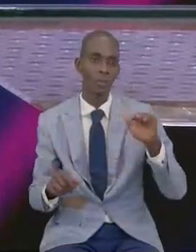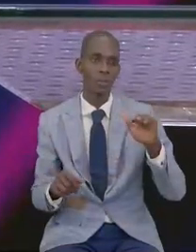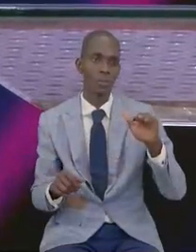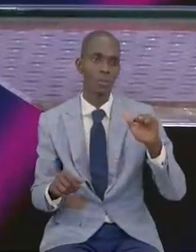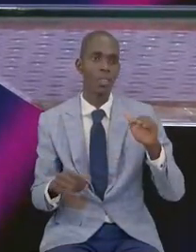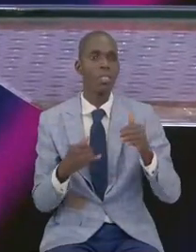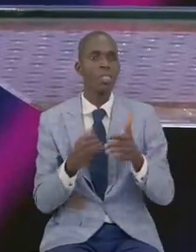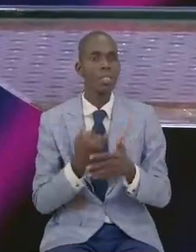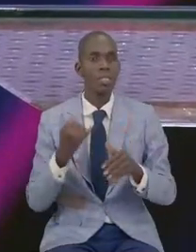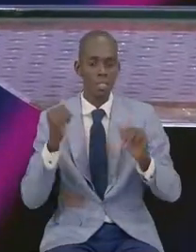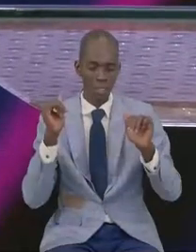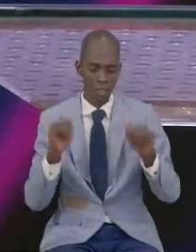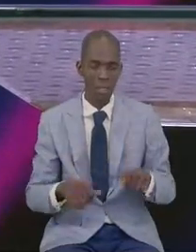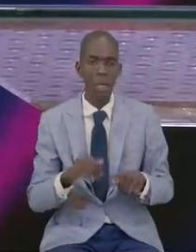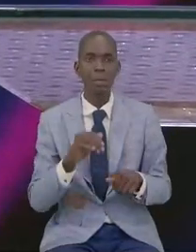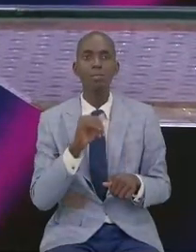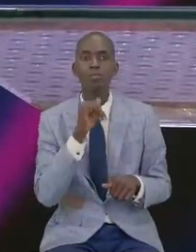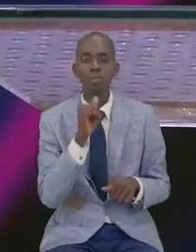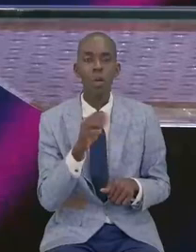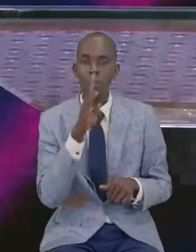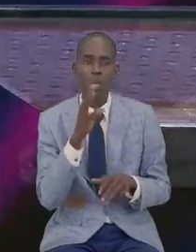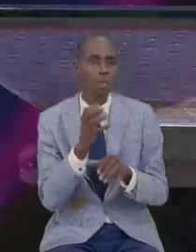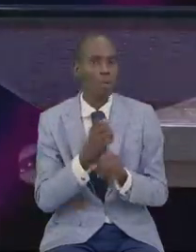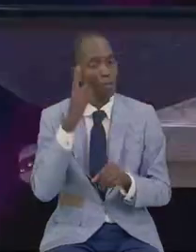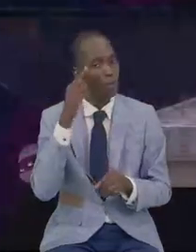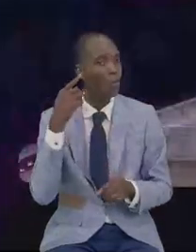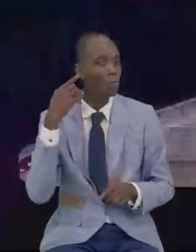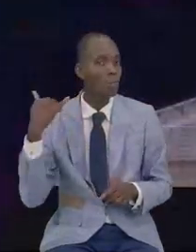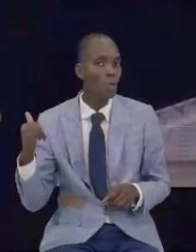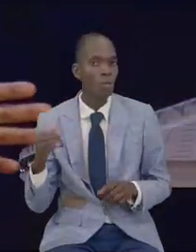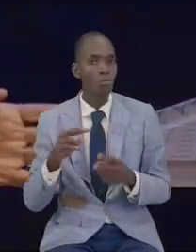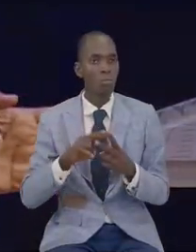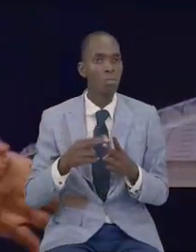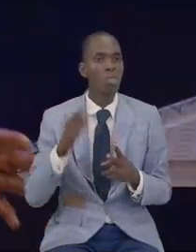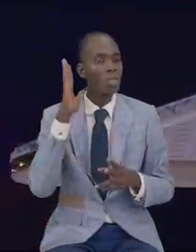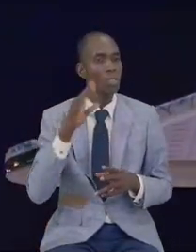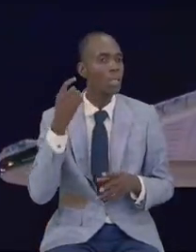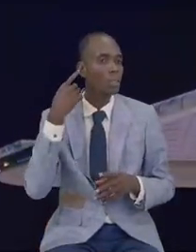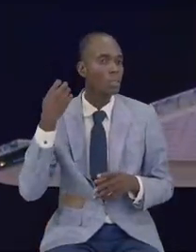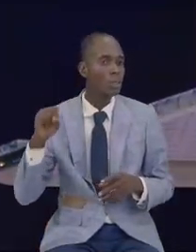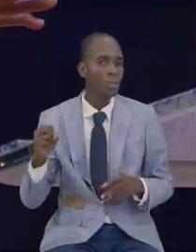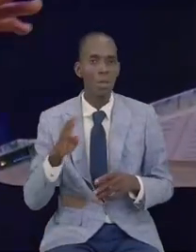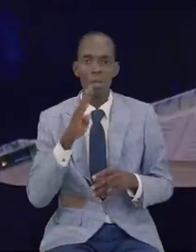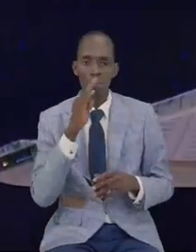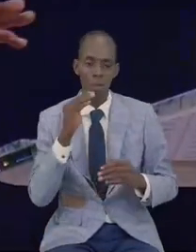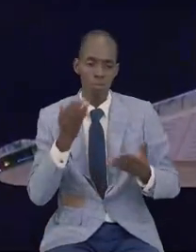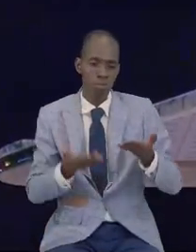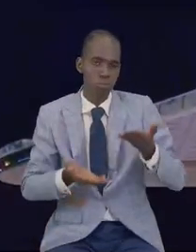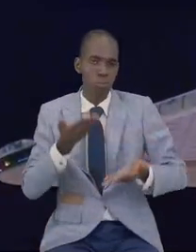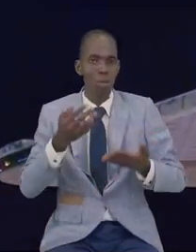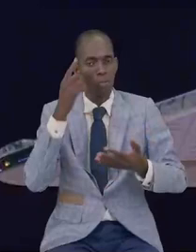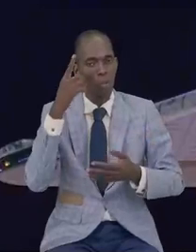Elle ne se donne pas contre de l'or pur. Elle ne s'achète pas au